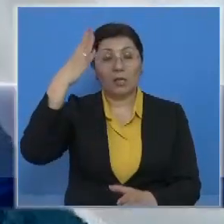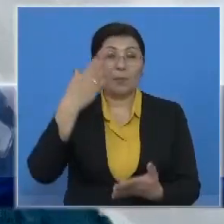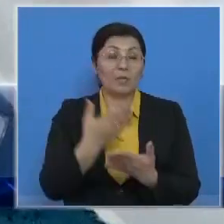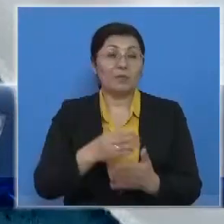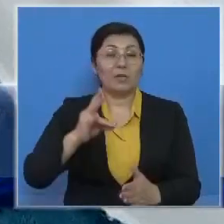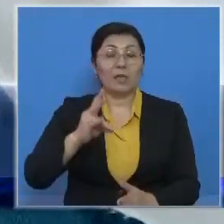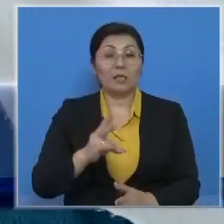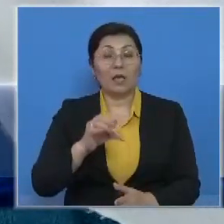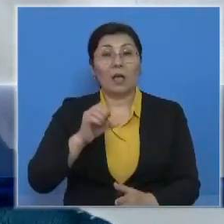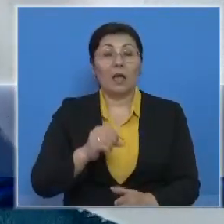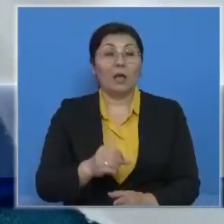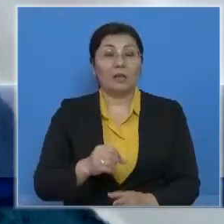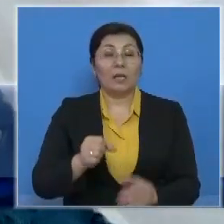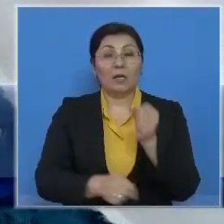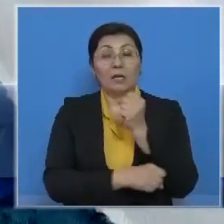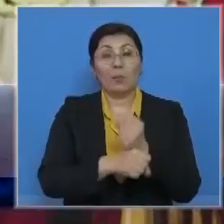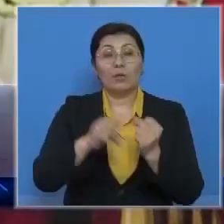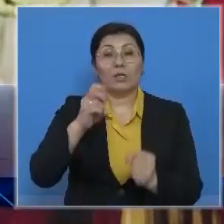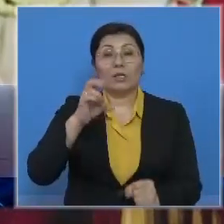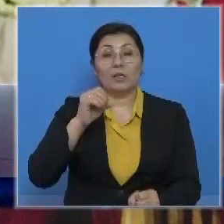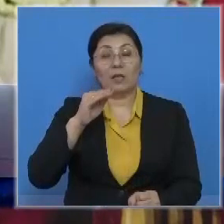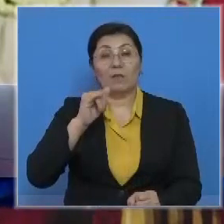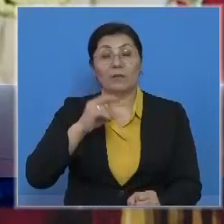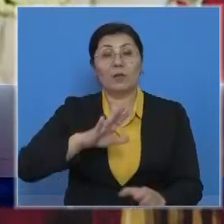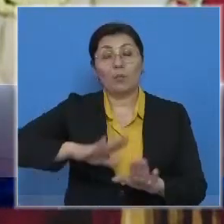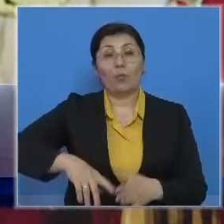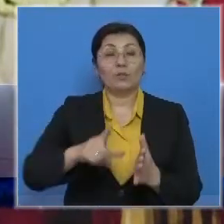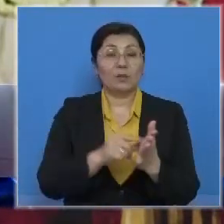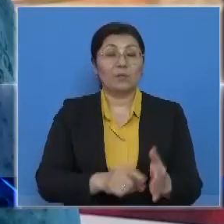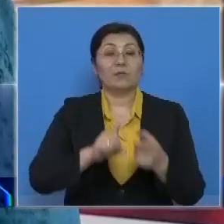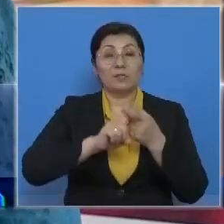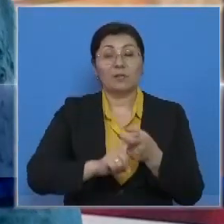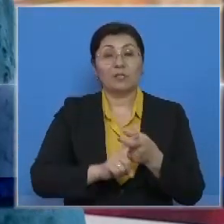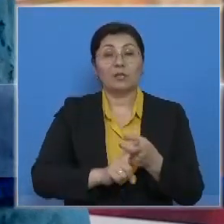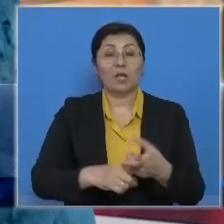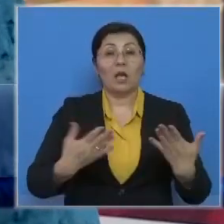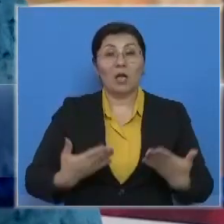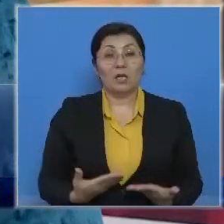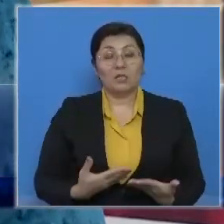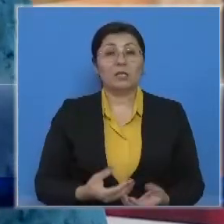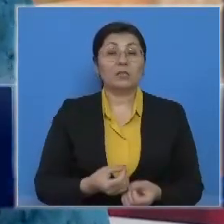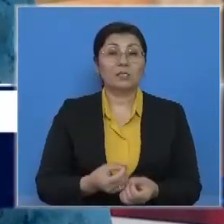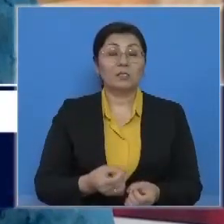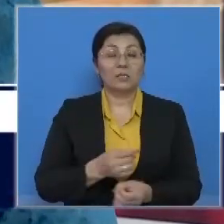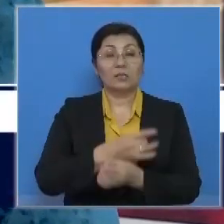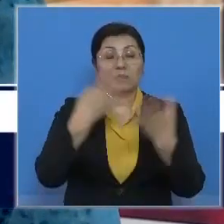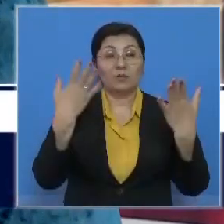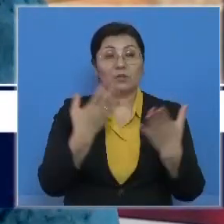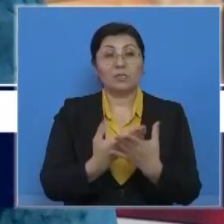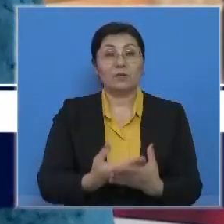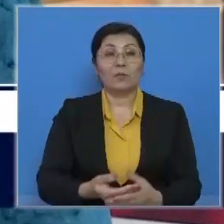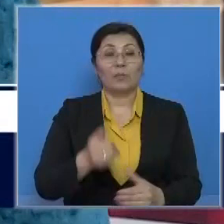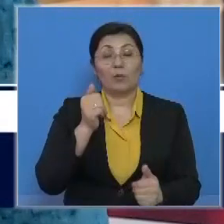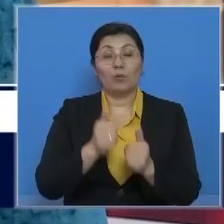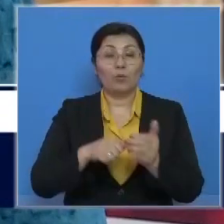однако после выхода на пенсию решила связать свою жизнь с творчеством. Участвовали во многих республиканских